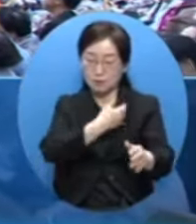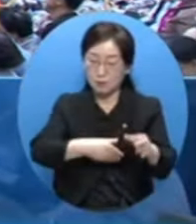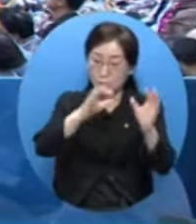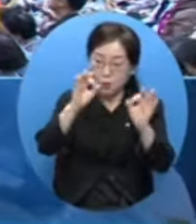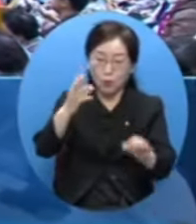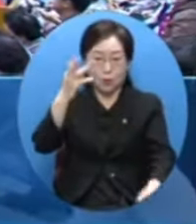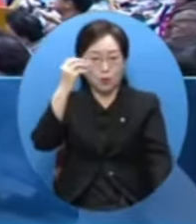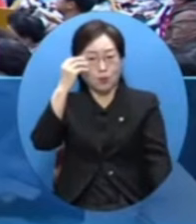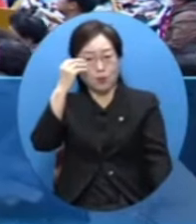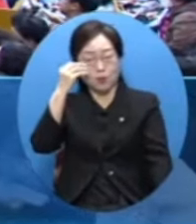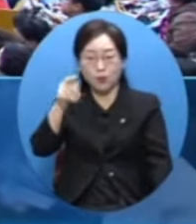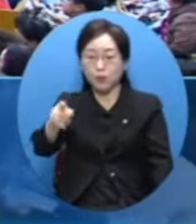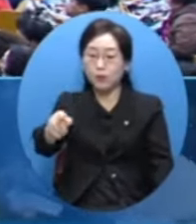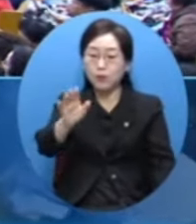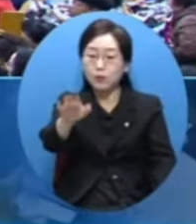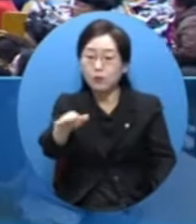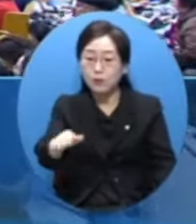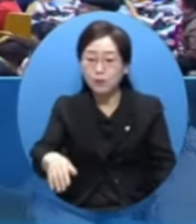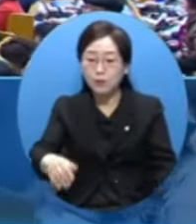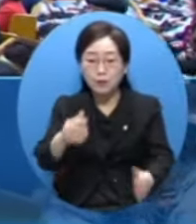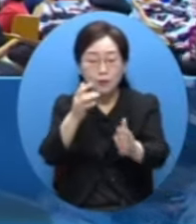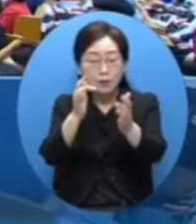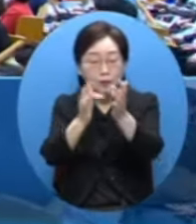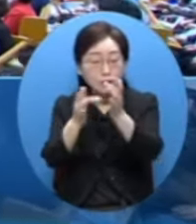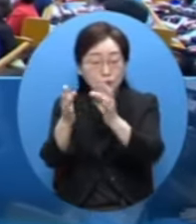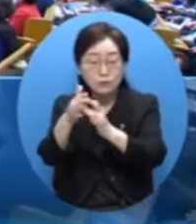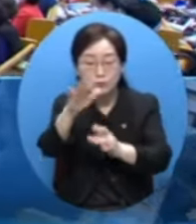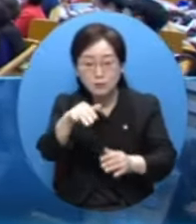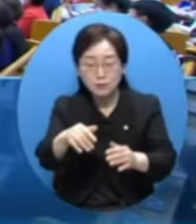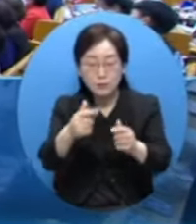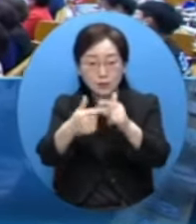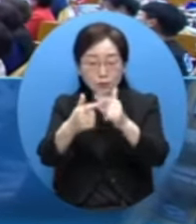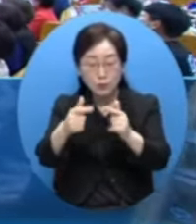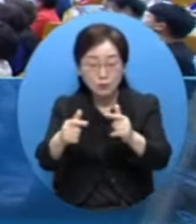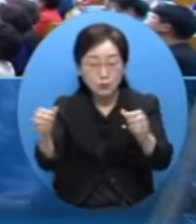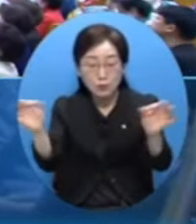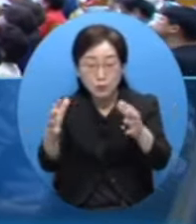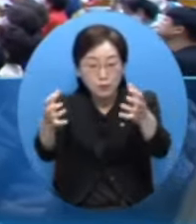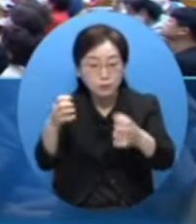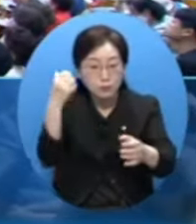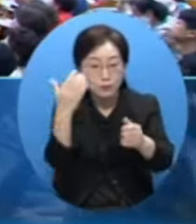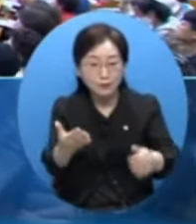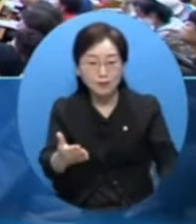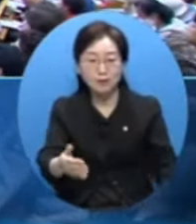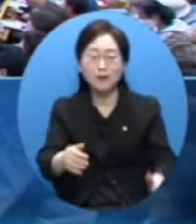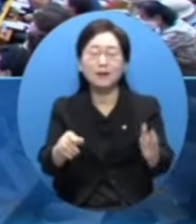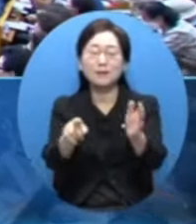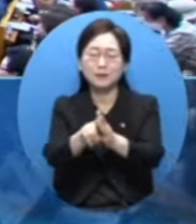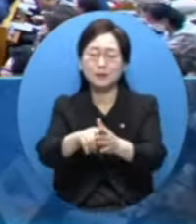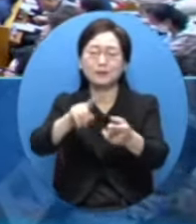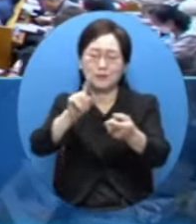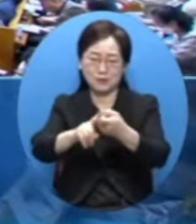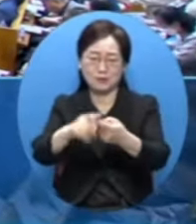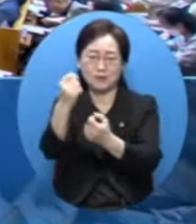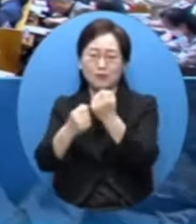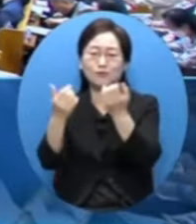이르되 무화과 나무가 어찌하여 곧 말랐나이까. 그때 믿음에게 대해서 말씀하신